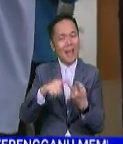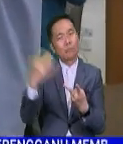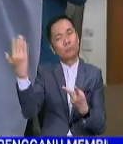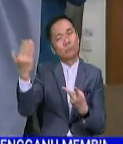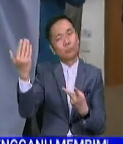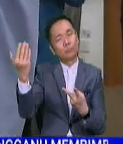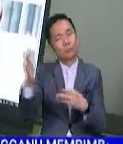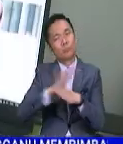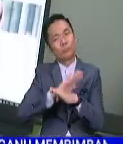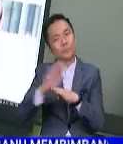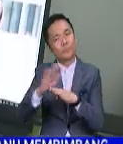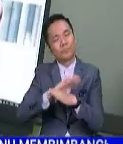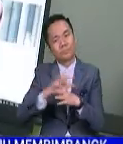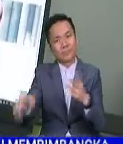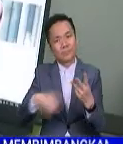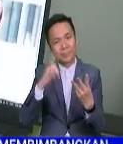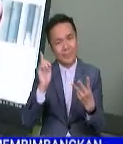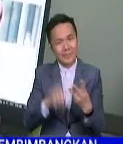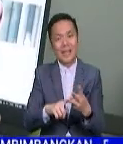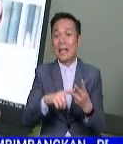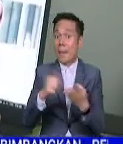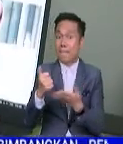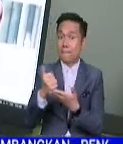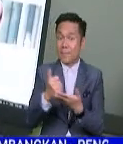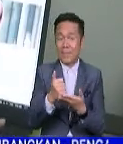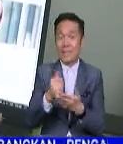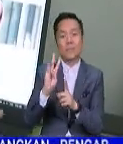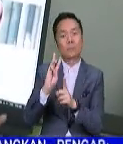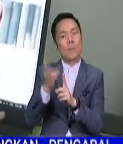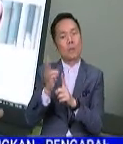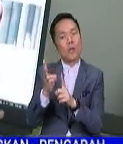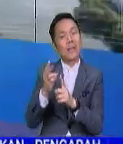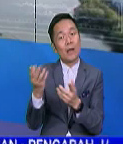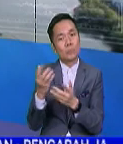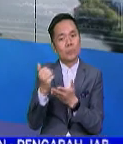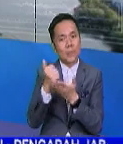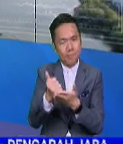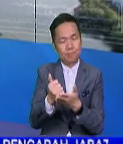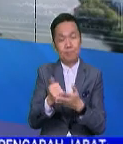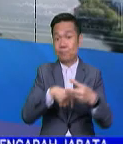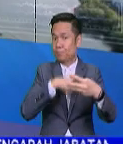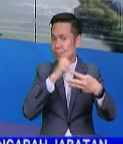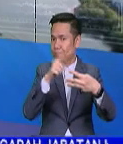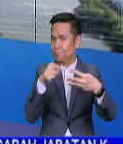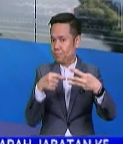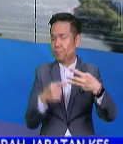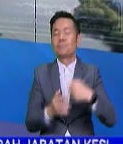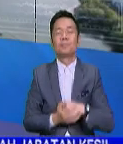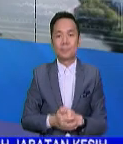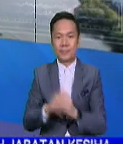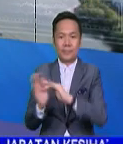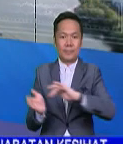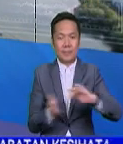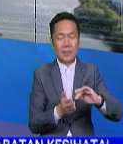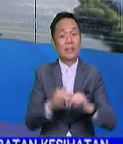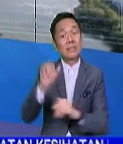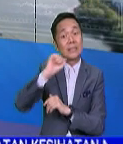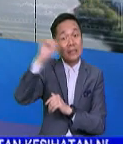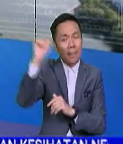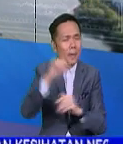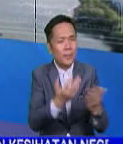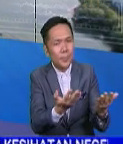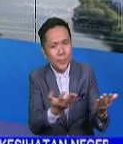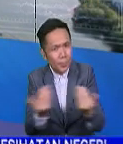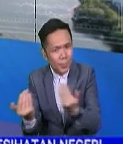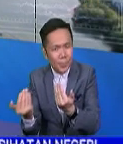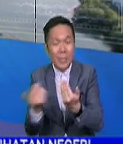serta taklimat bantuan khas jabatan kebajikan masyarakat sama melalukan pemain industri untuk